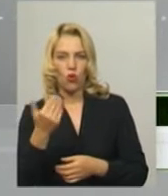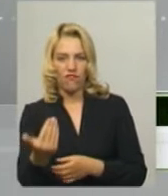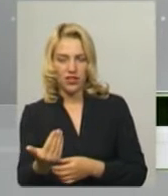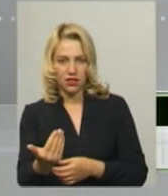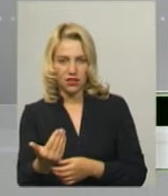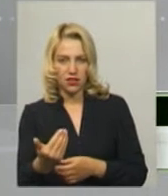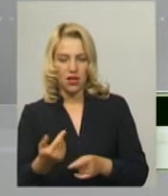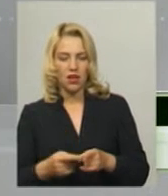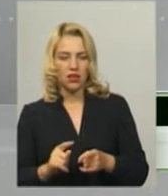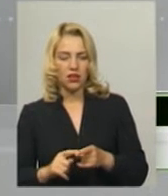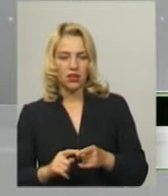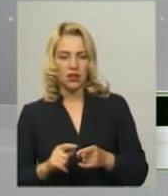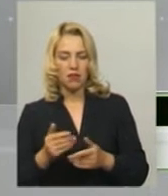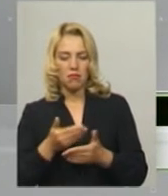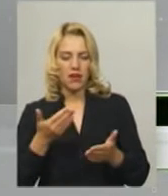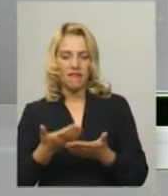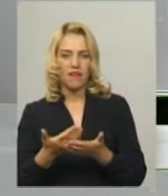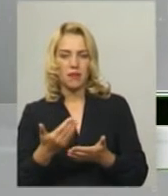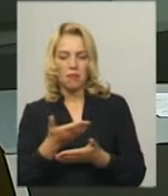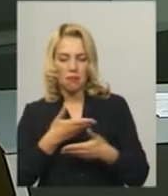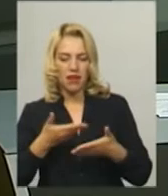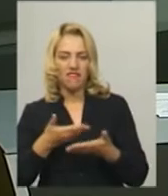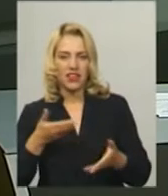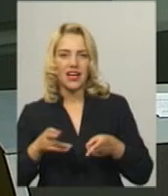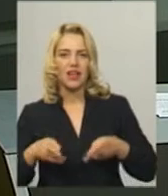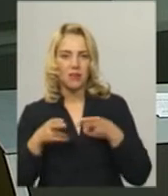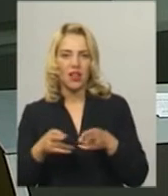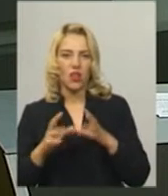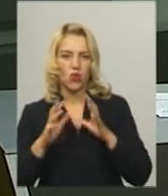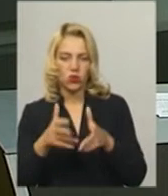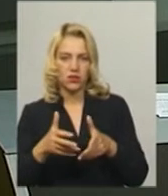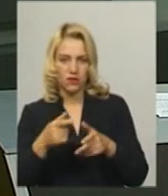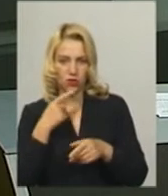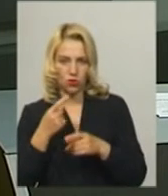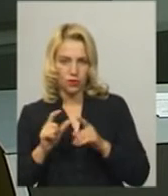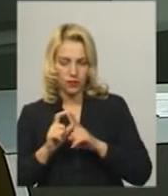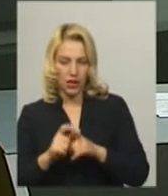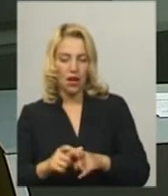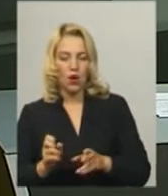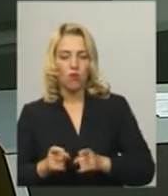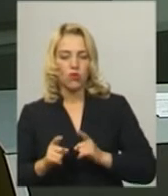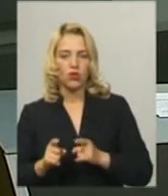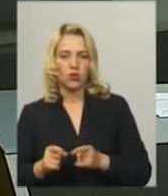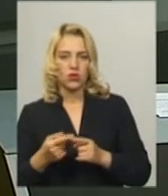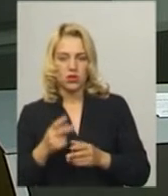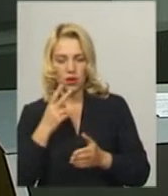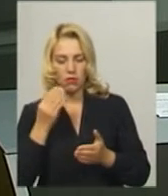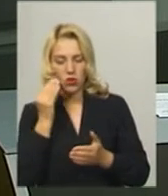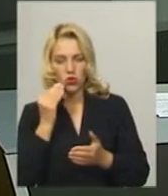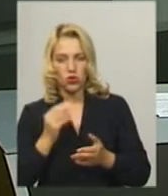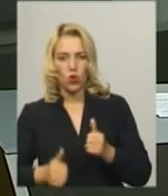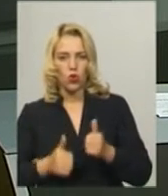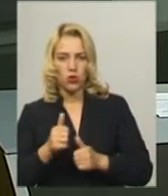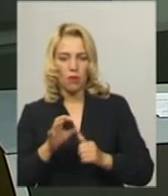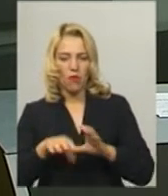питання відповідати, ми від кримінального світу. У погрозах, каже Олексій Жмеренецький, він підозрює конкурентів по